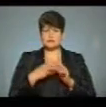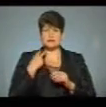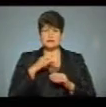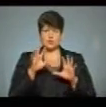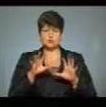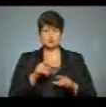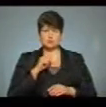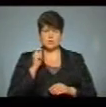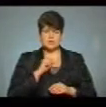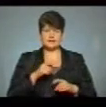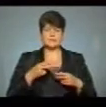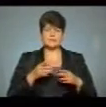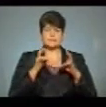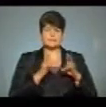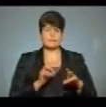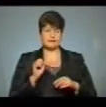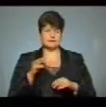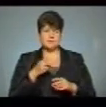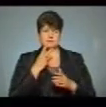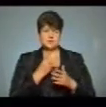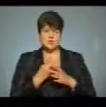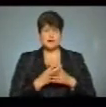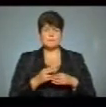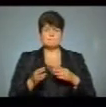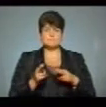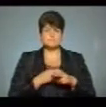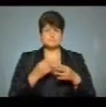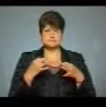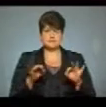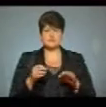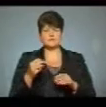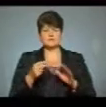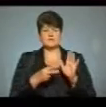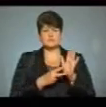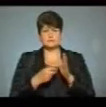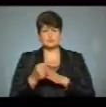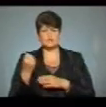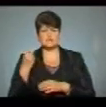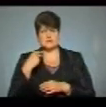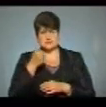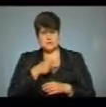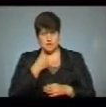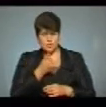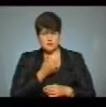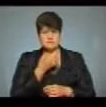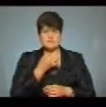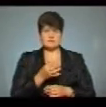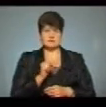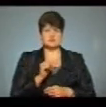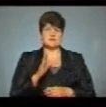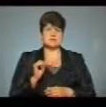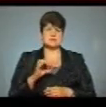кодексу України «Терористичний акт» передбачає позбавлення волі на строк від 7 до 12 років, повідомив Андрій